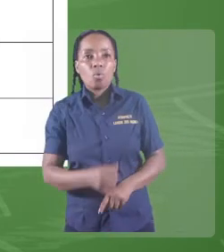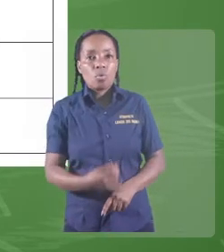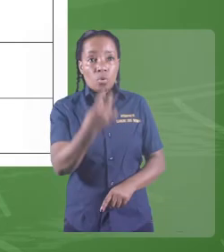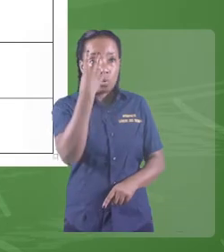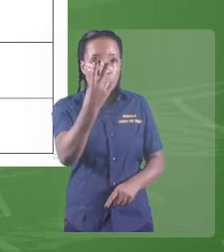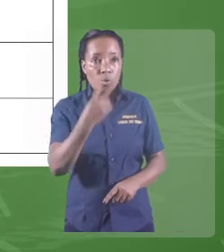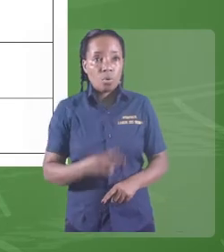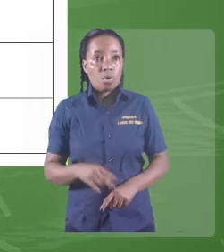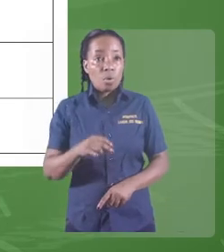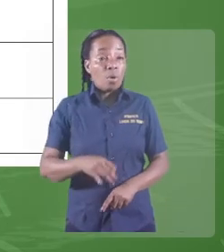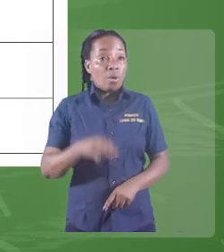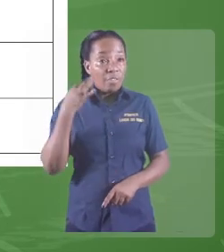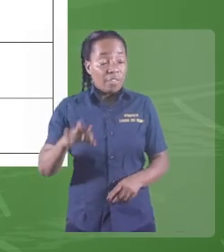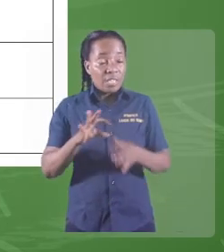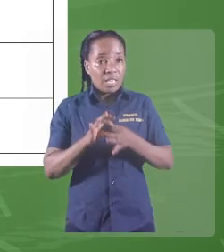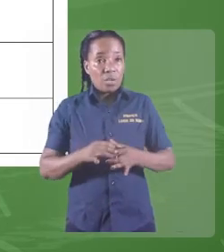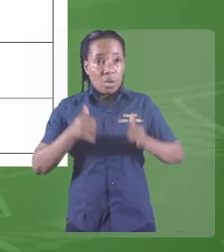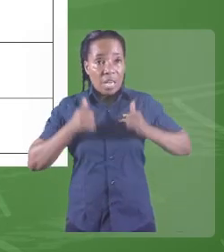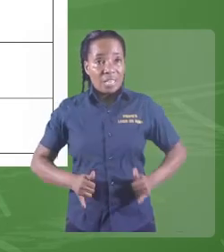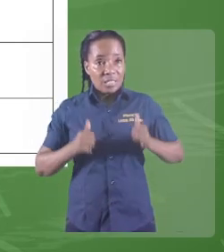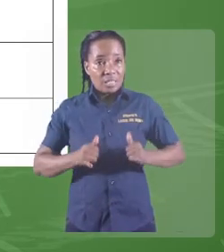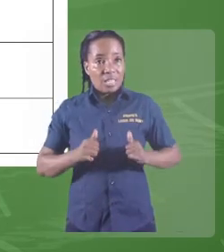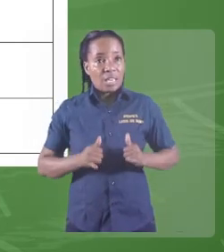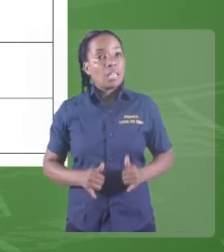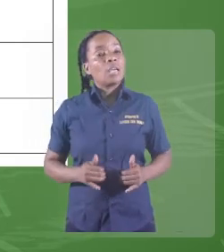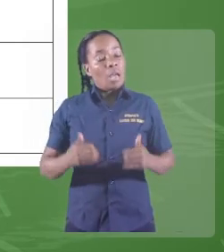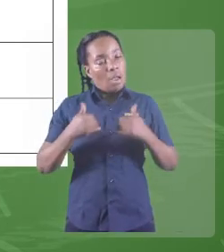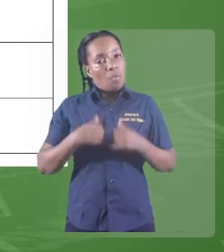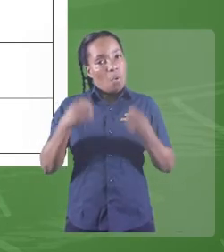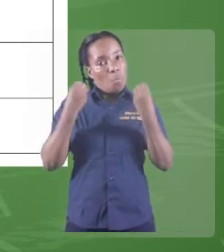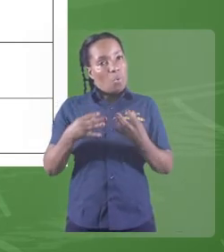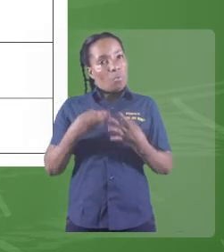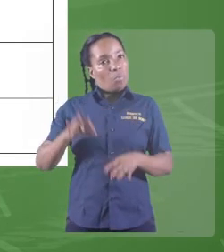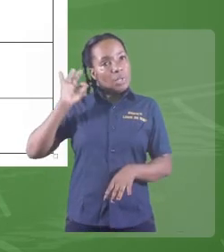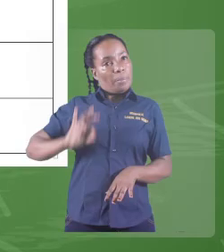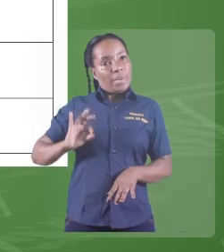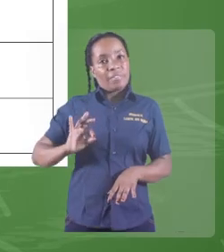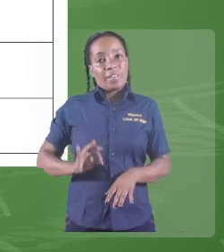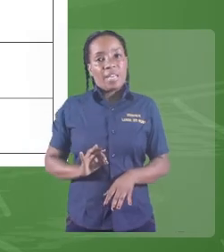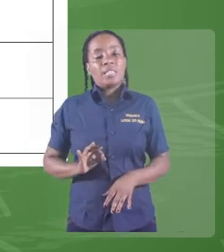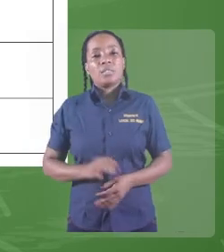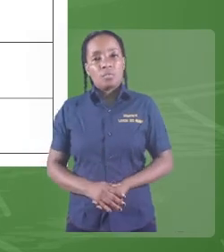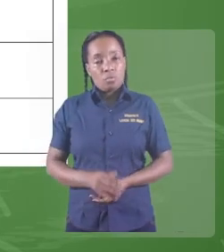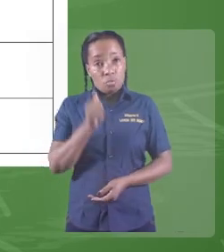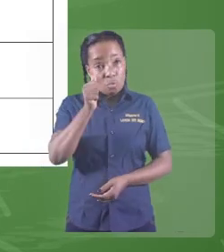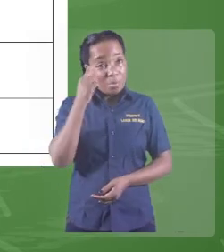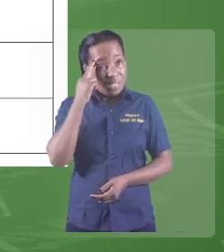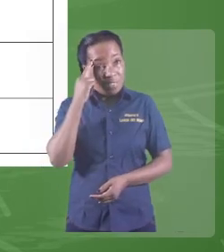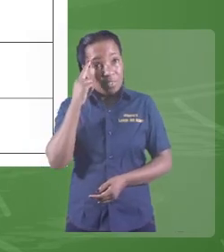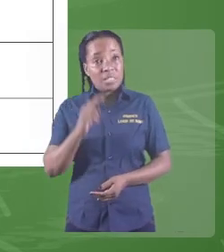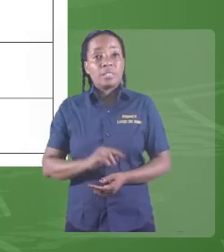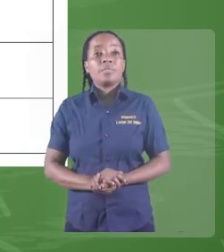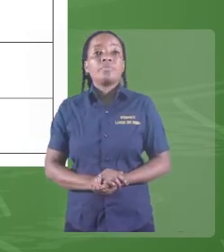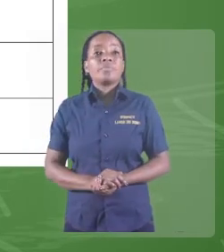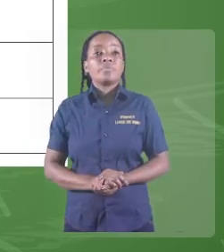Français d'Algérie bénéficiaient de privilèges. Réfléchissez bien, il faut cocher la bonne case.